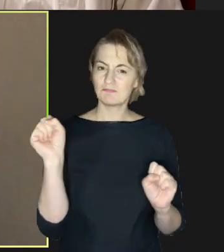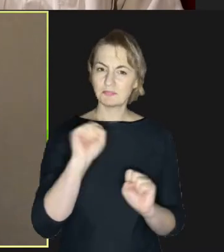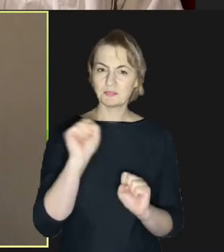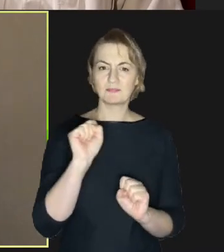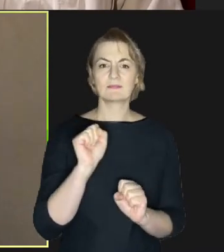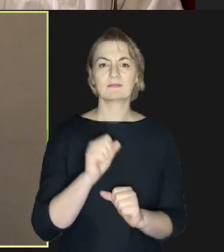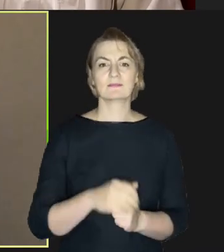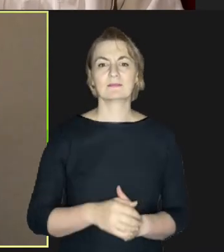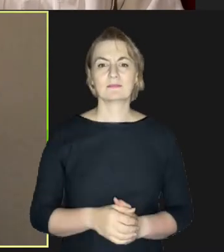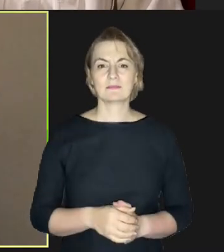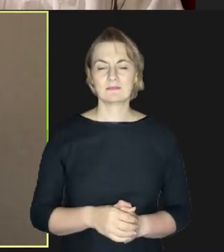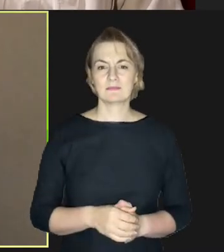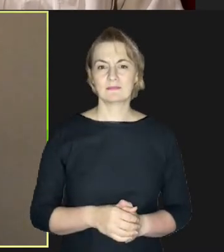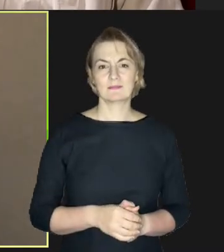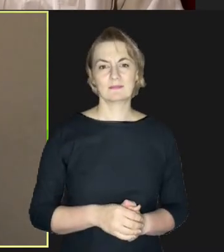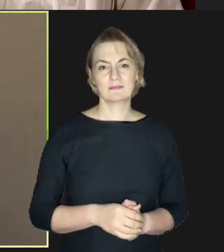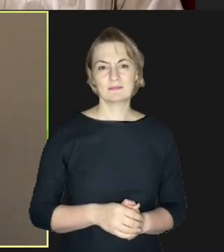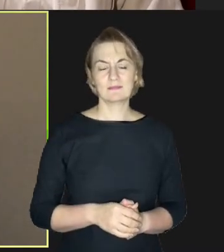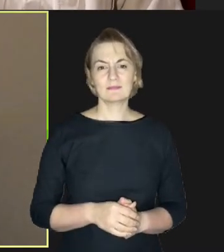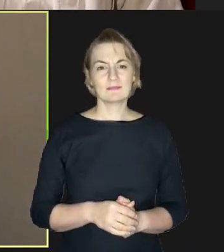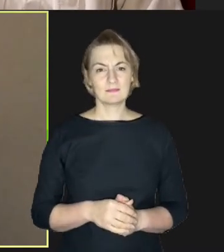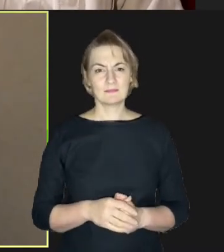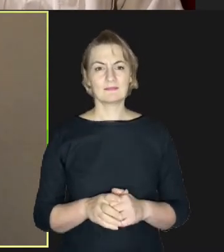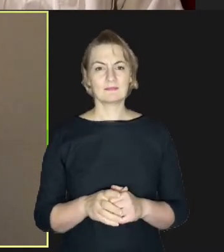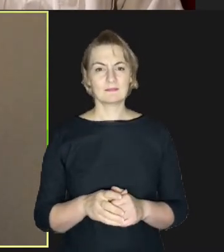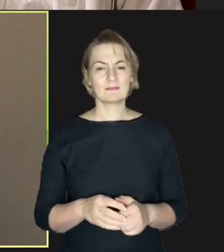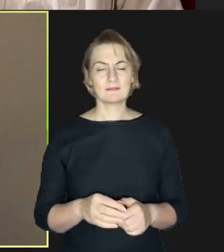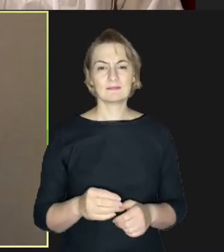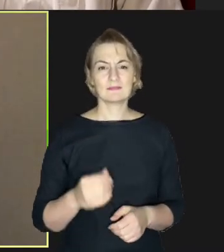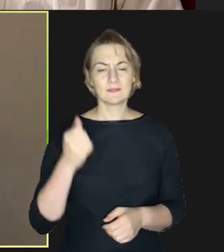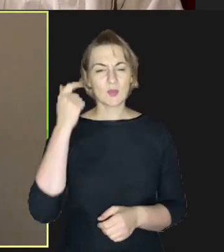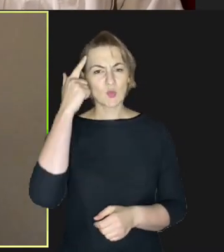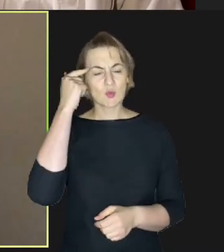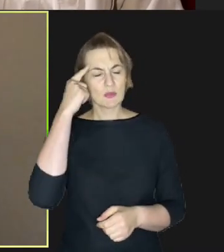to potrząsnąć tym nawykowym umysłem,